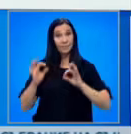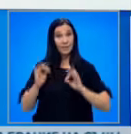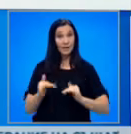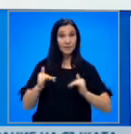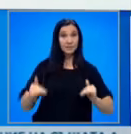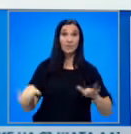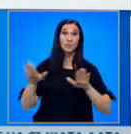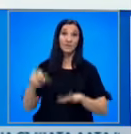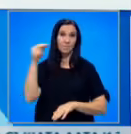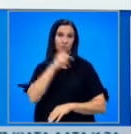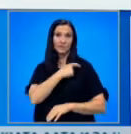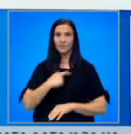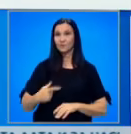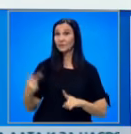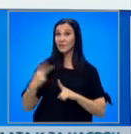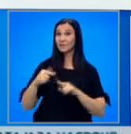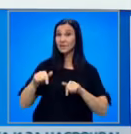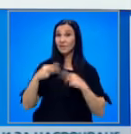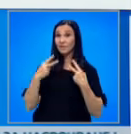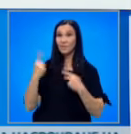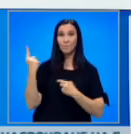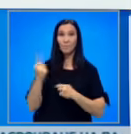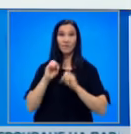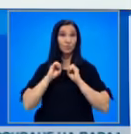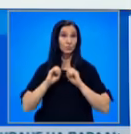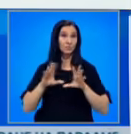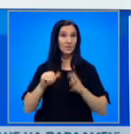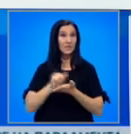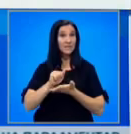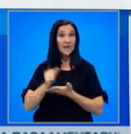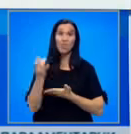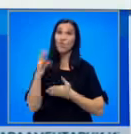Така се разделяме. Останете с БНТ сега, за да видите и първото издание на новото